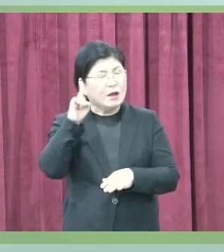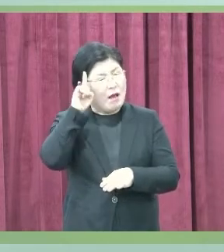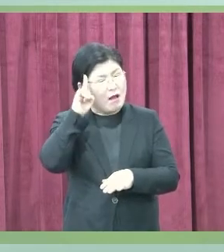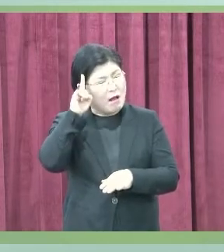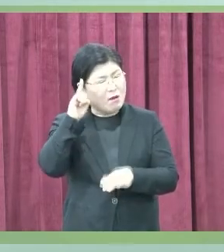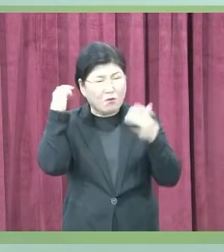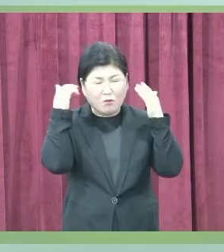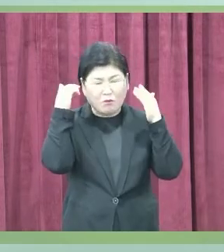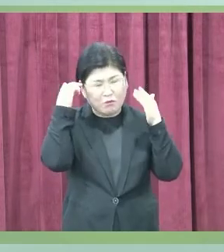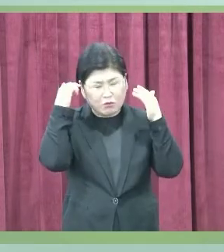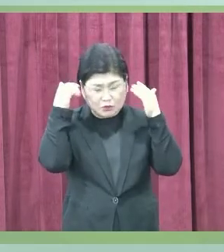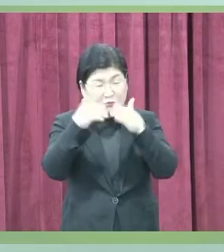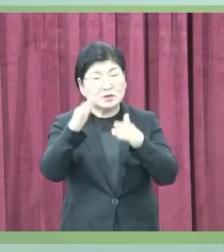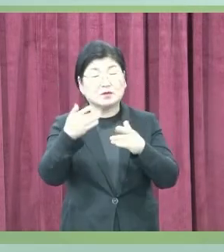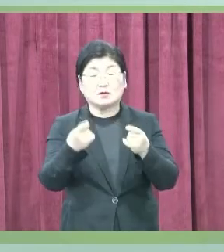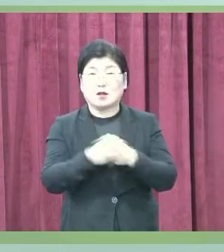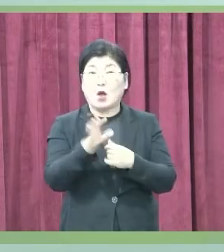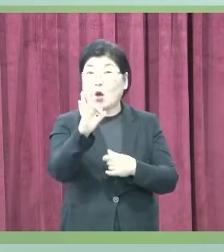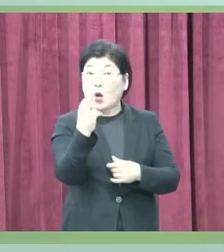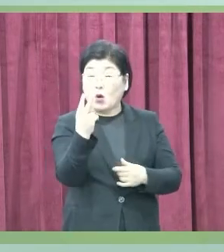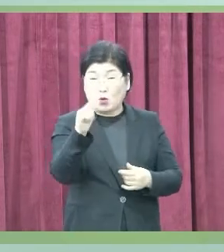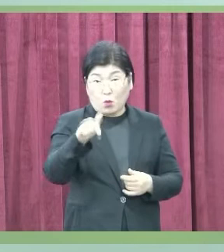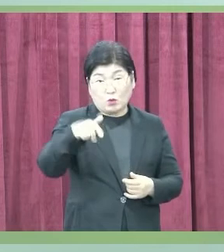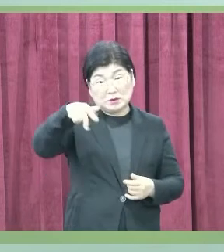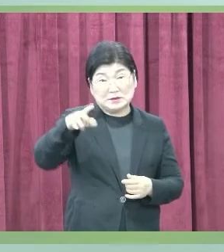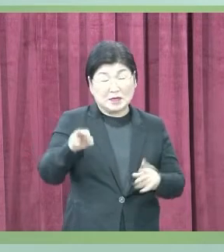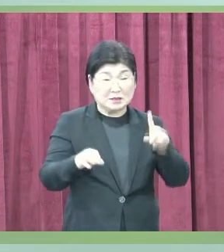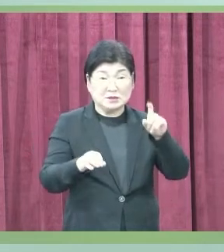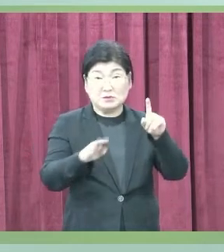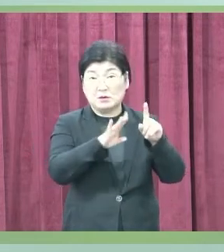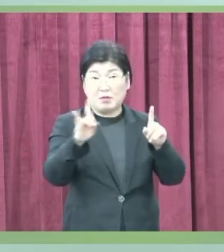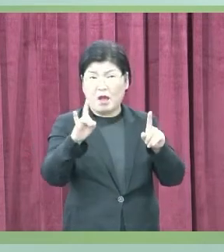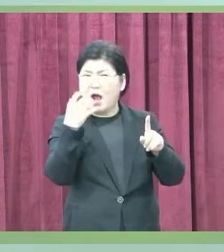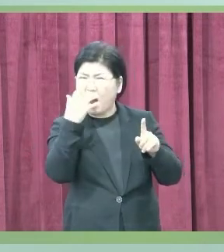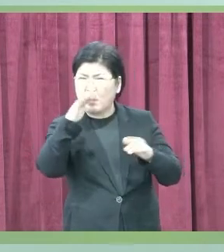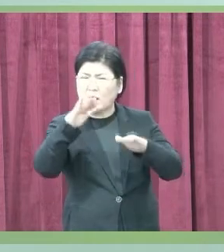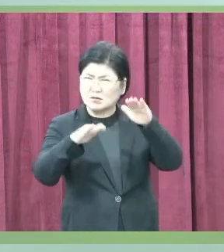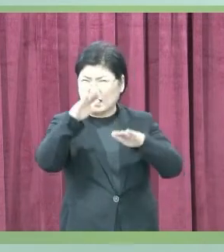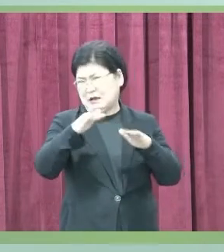않을까 싶습니다. 욕창 같은 경우는 11배가 비장애인보다 높고,